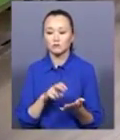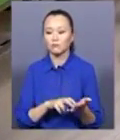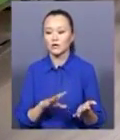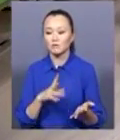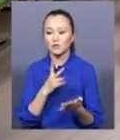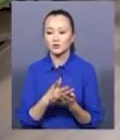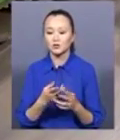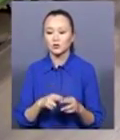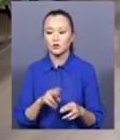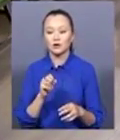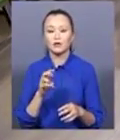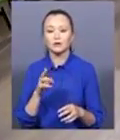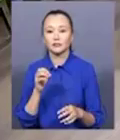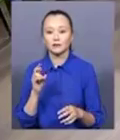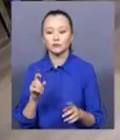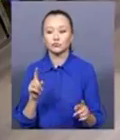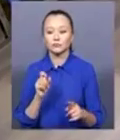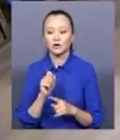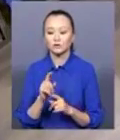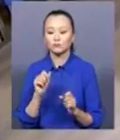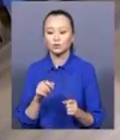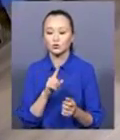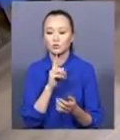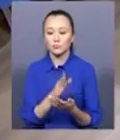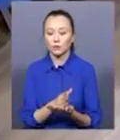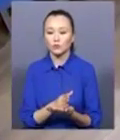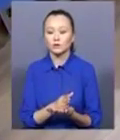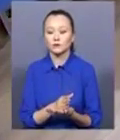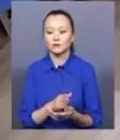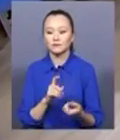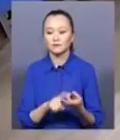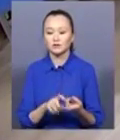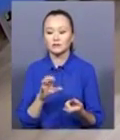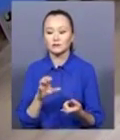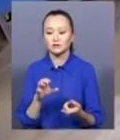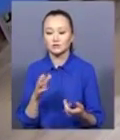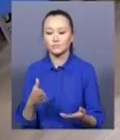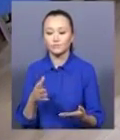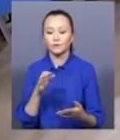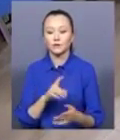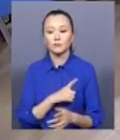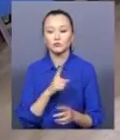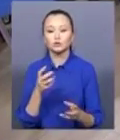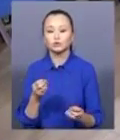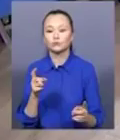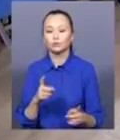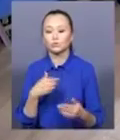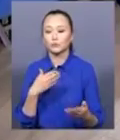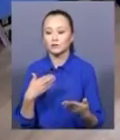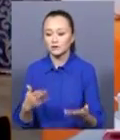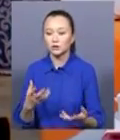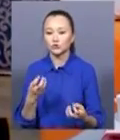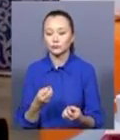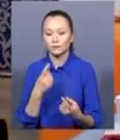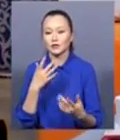выставлять эту анкету, чтобы уже заказчик мог напрямую связаться с... А что еще мастер вот предоставляет? Ну, понятно,